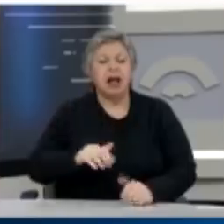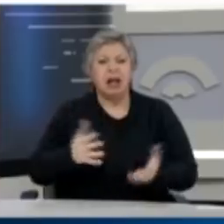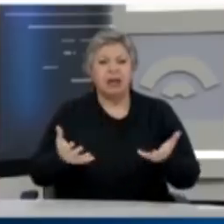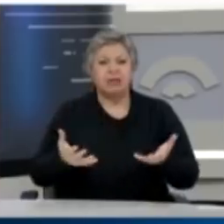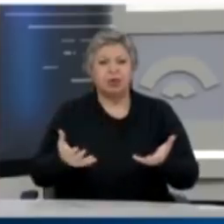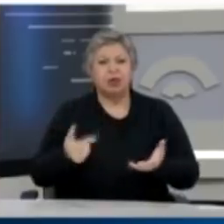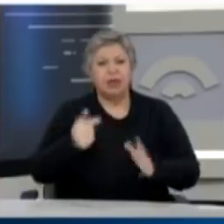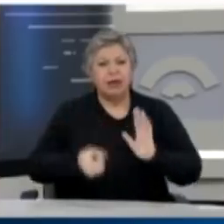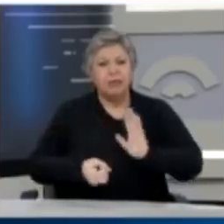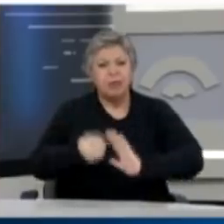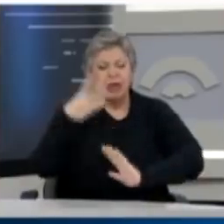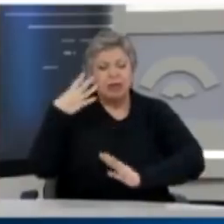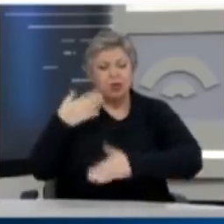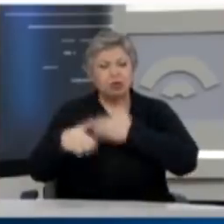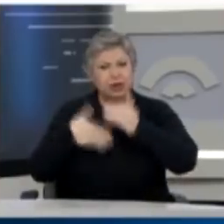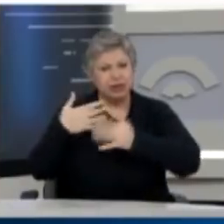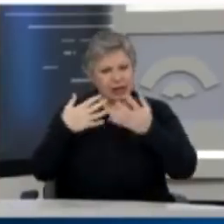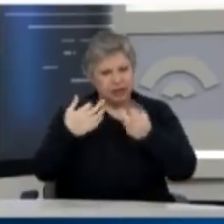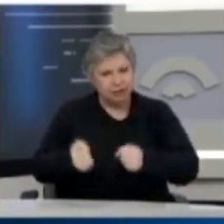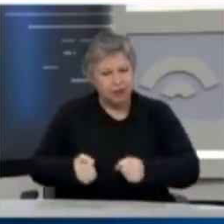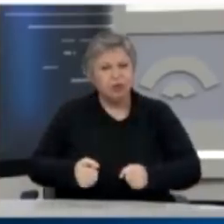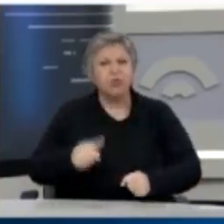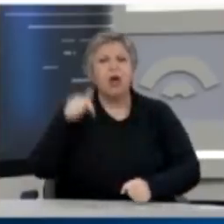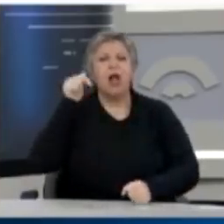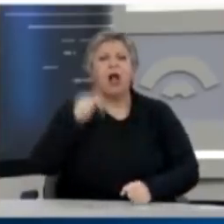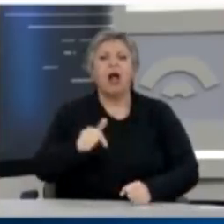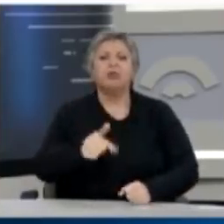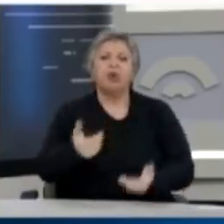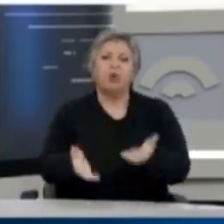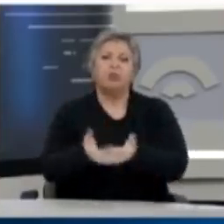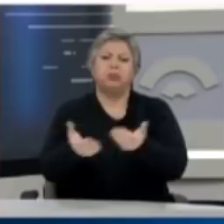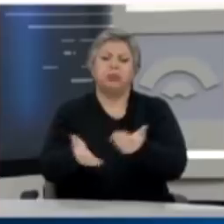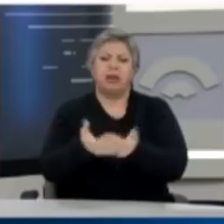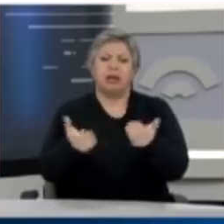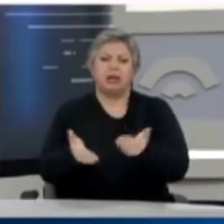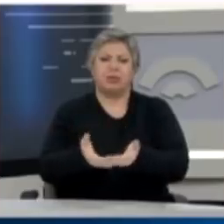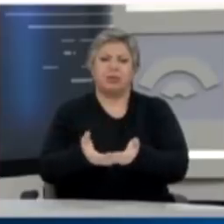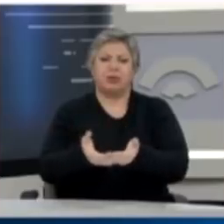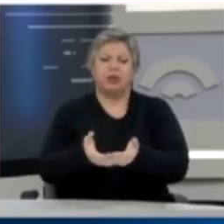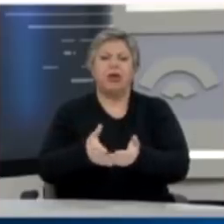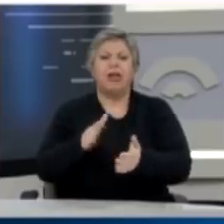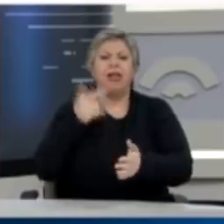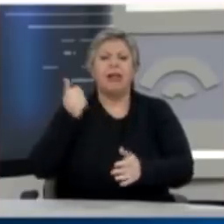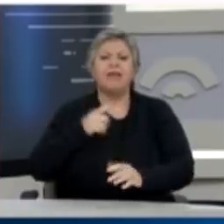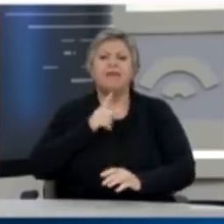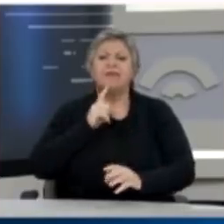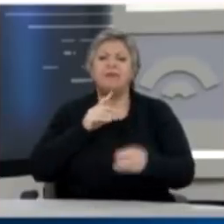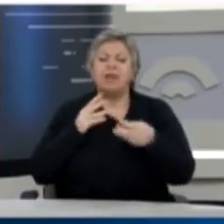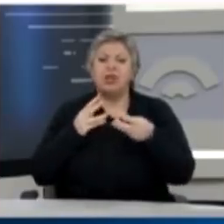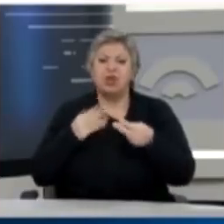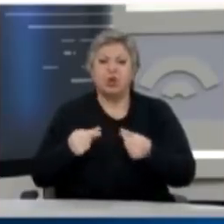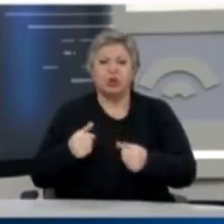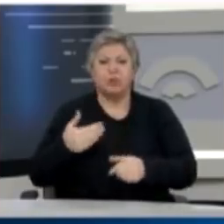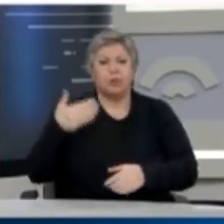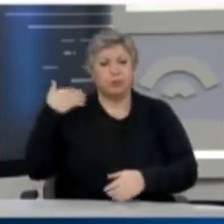τις νέες εξελίξεις. Αυτό το στόχο υπηρέτησαν οι συνταγματικές αναθεωρήσεις και